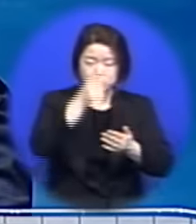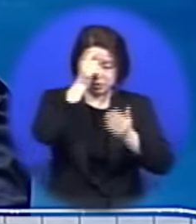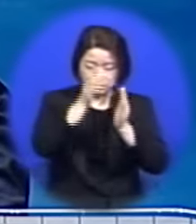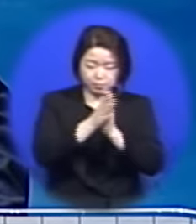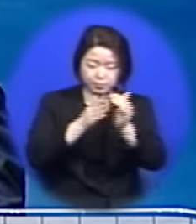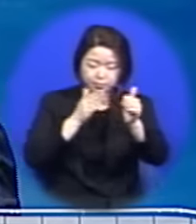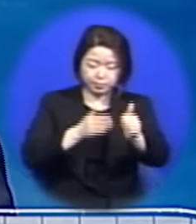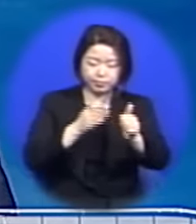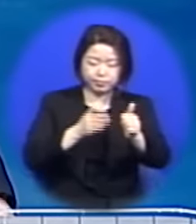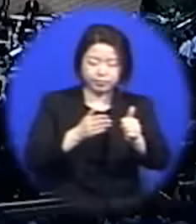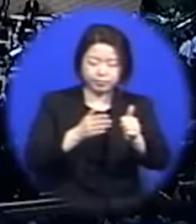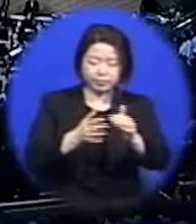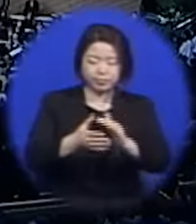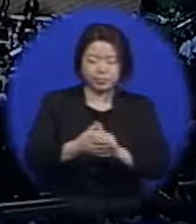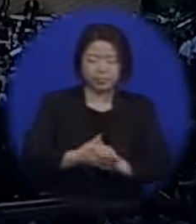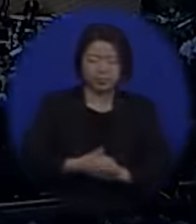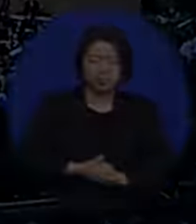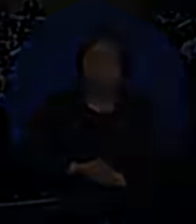은혜와 사랑이 충만하신 하나님